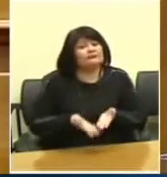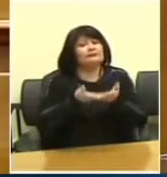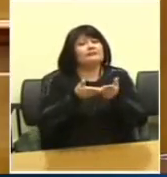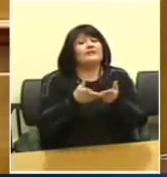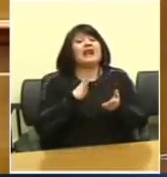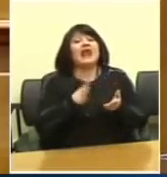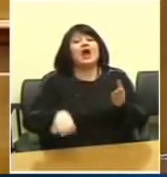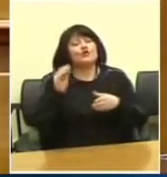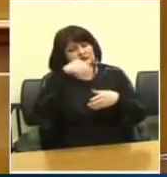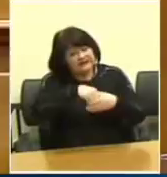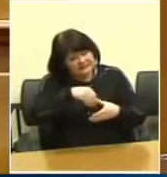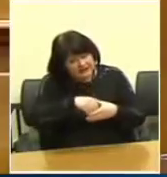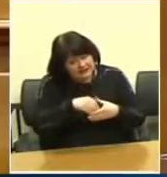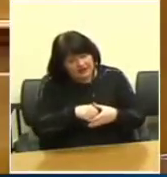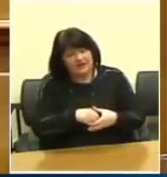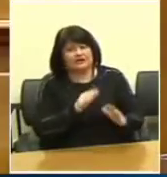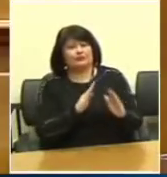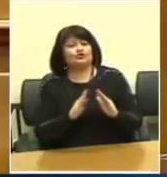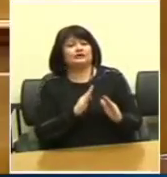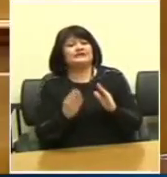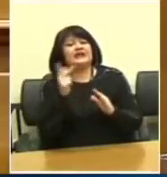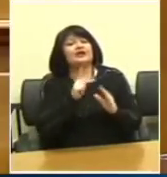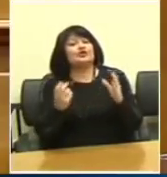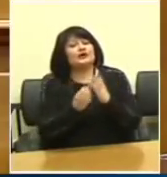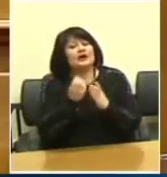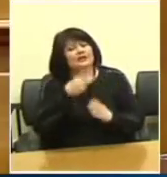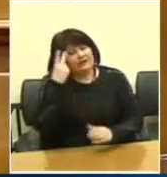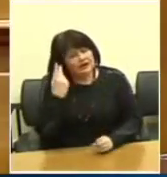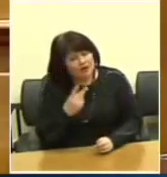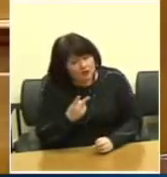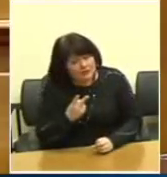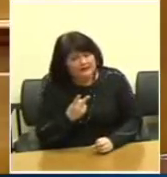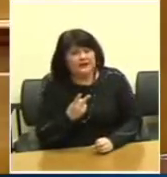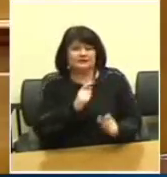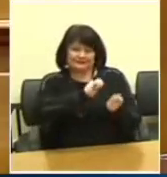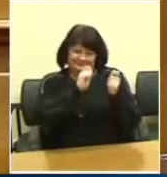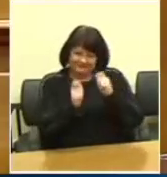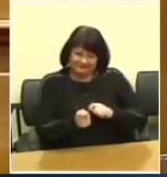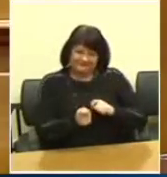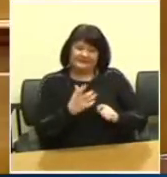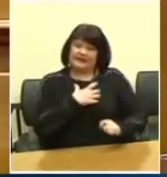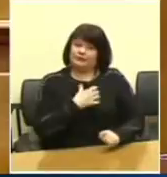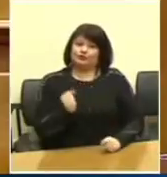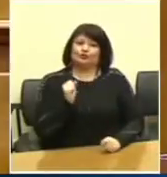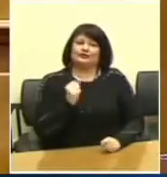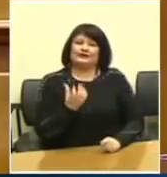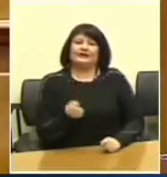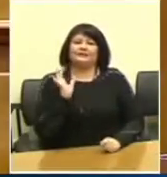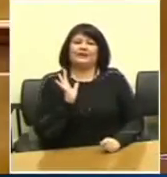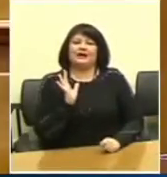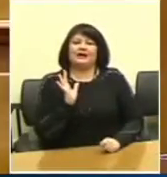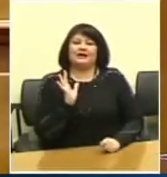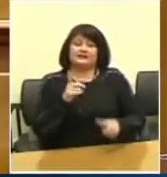παρέμβασης, την ενίσχυση και την προστασία των κοινωνικών αγαθών και των κοινωνικών δικαιωμάτων, την αποκατάσταση της σχέσης εμπιστοσύνης στον